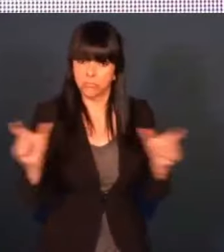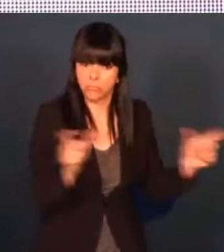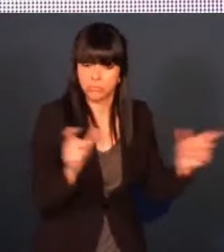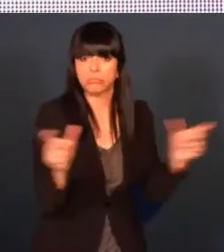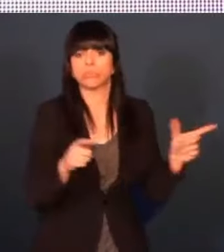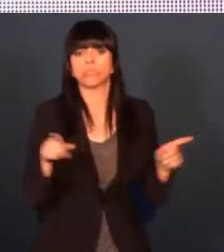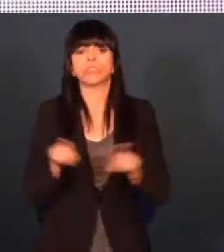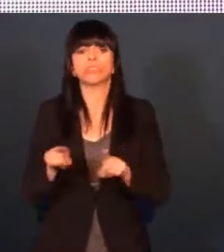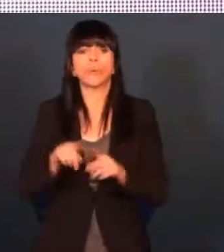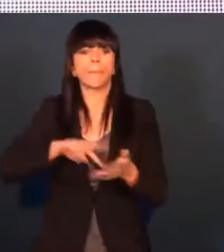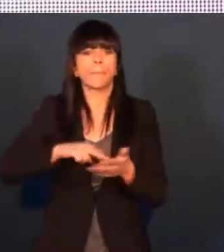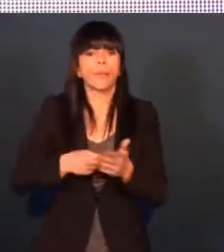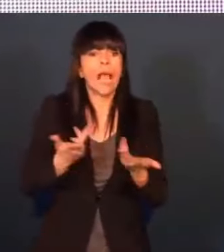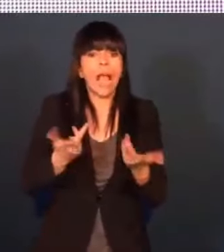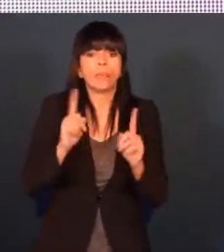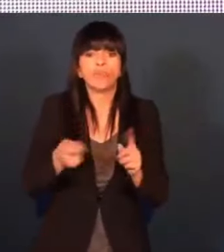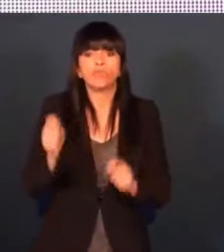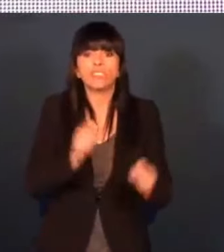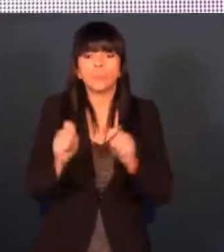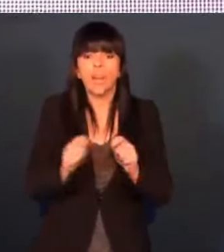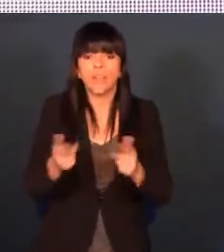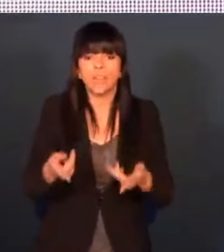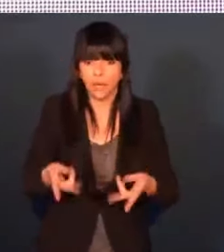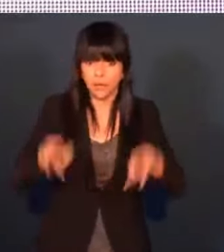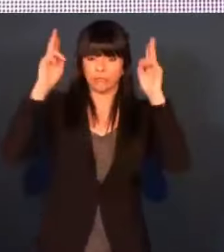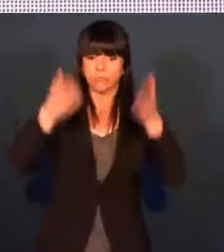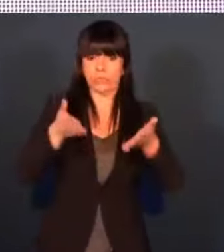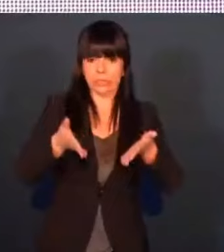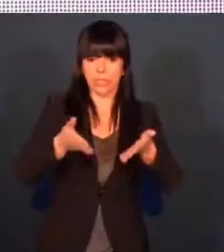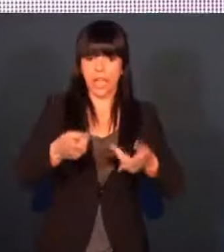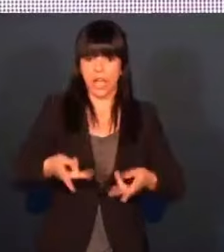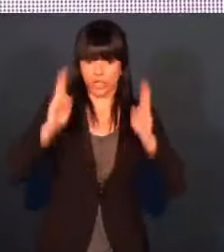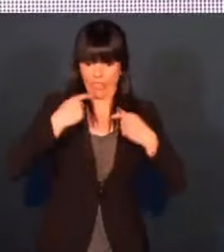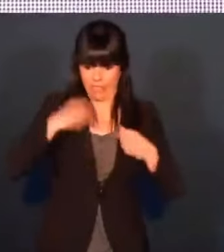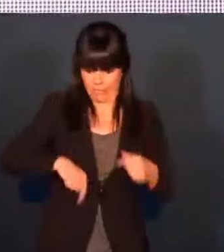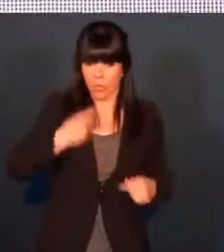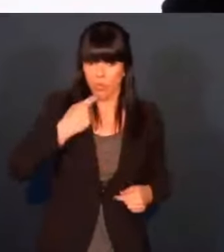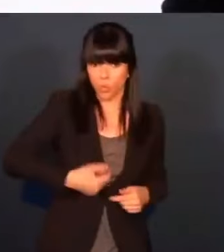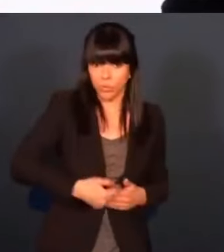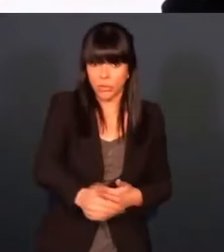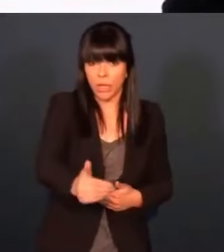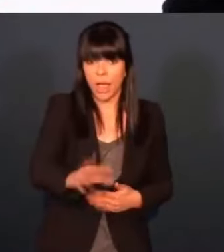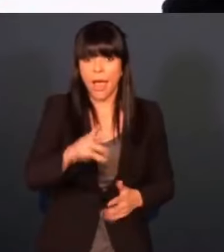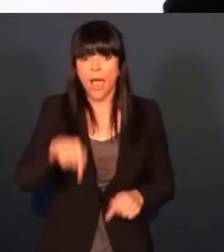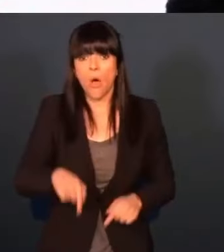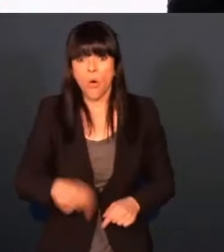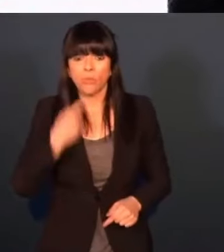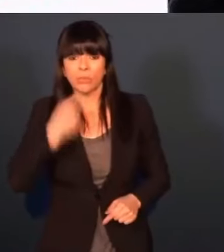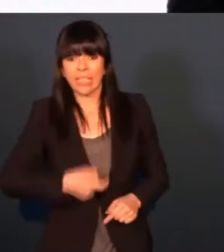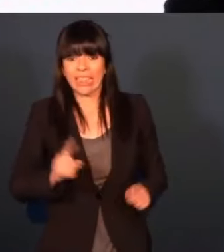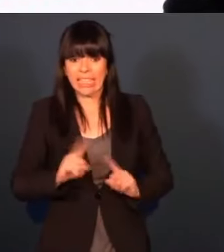конкретен план как да се реализира и сухопътния Шенген през тази година. Ако тази политическа